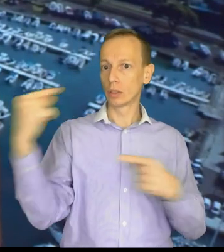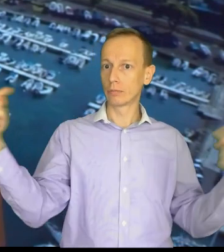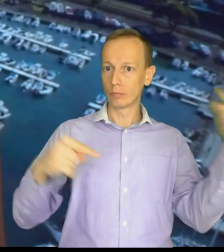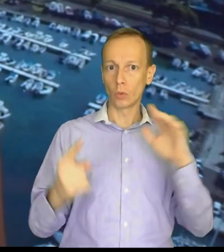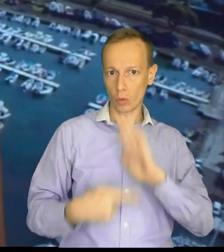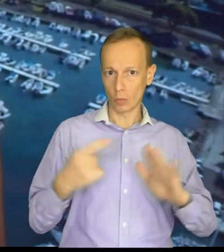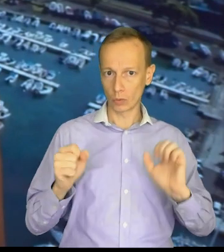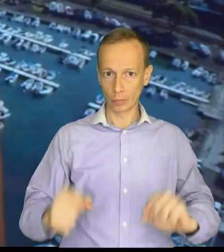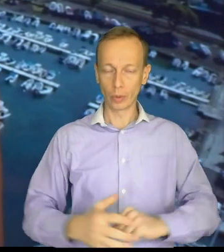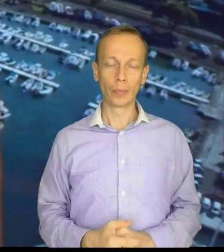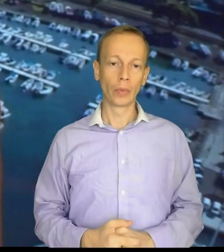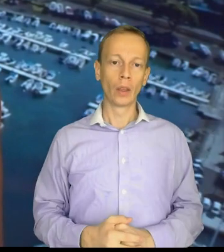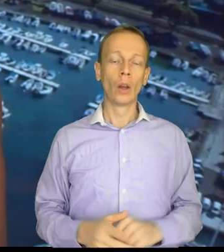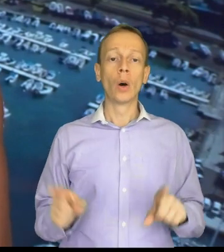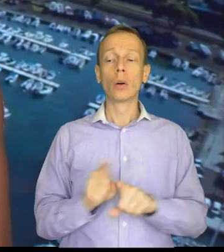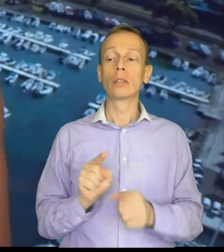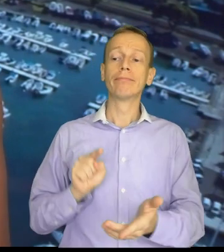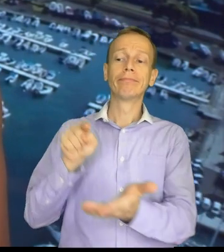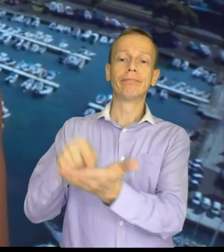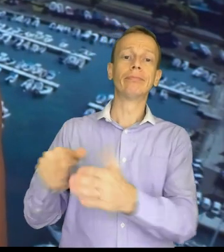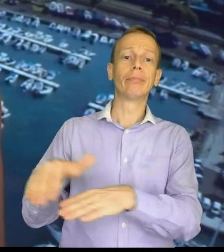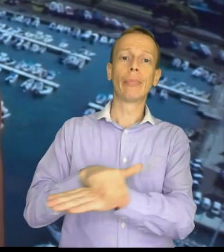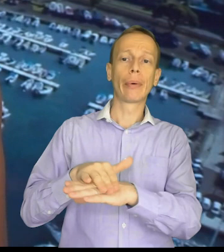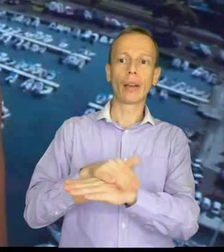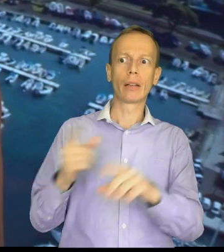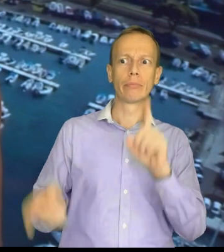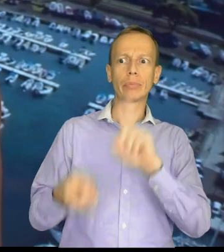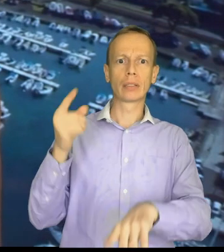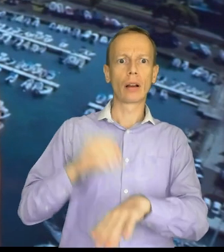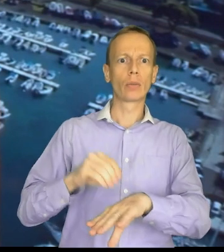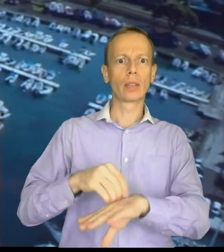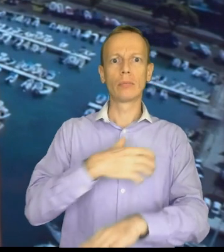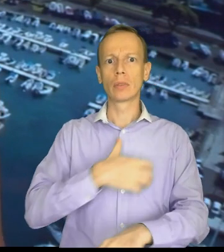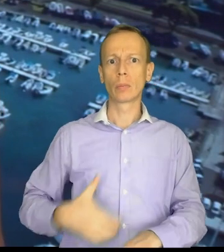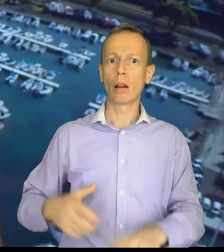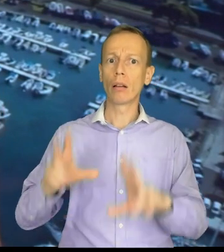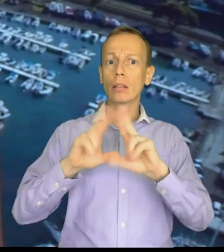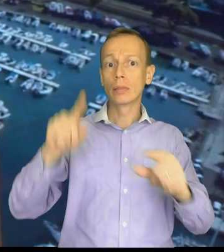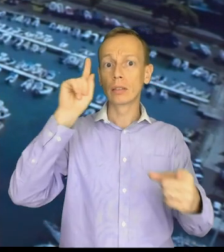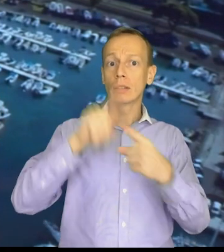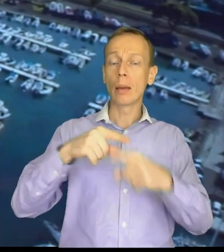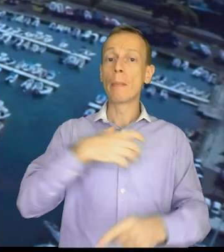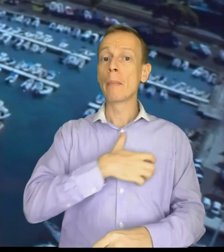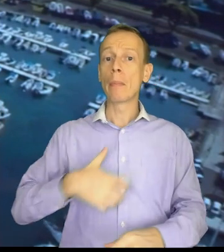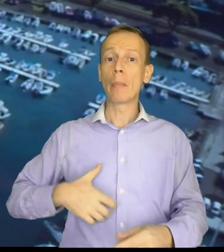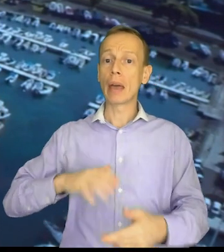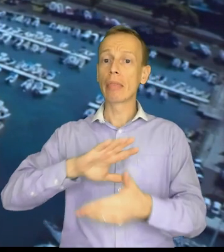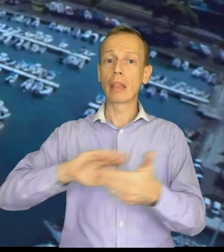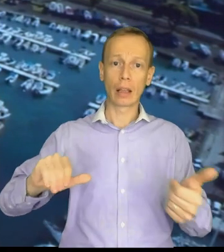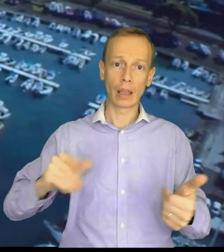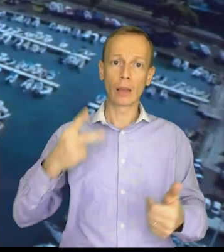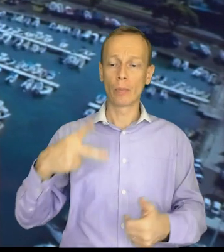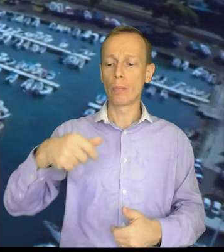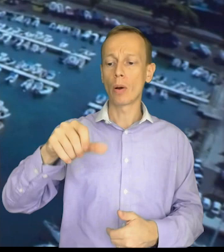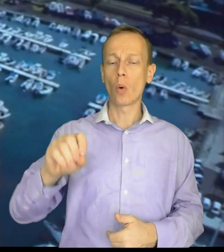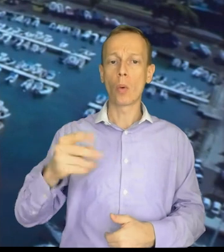tourisme. Direction l'île-Sœur pour un conseil municipal un peu particulier, avec à l'ordre du jour l'élection du maire délégué de Paupau. La séance